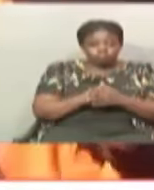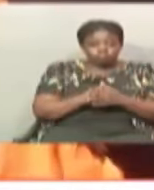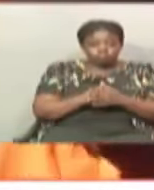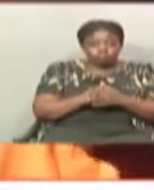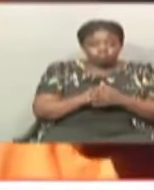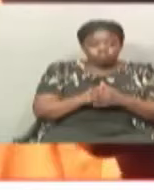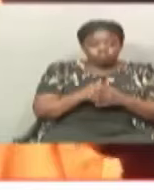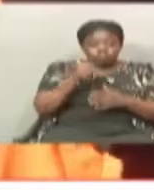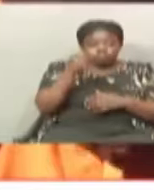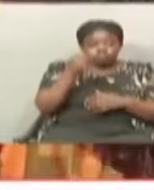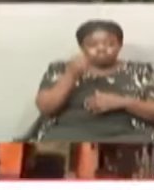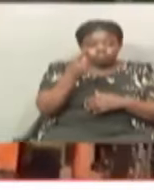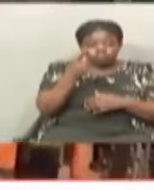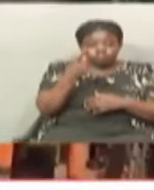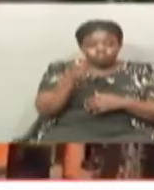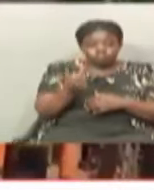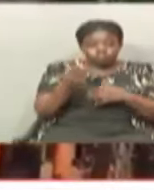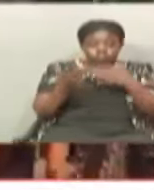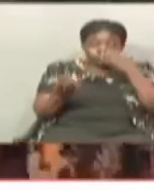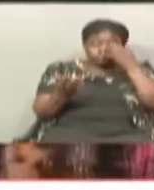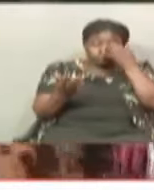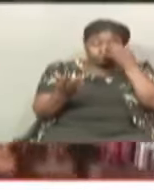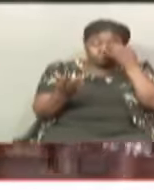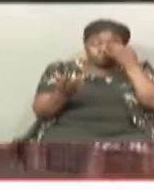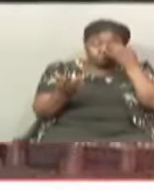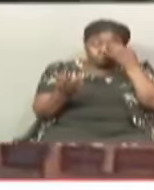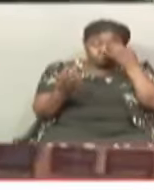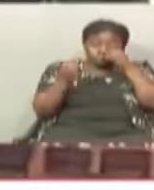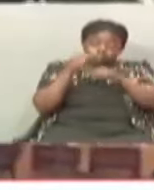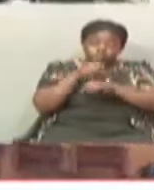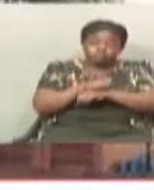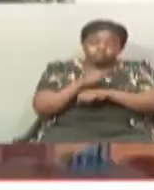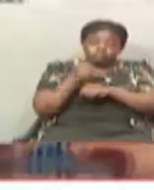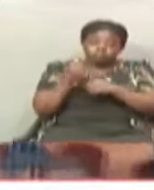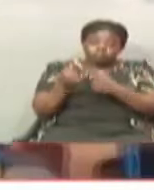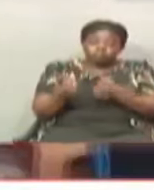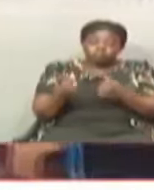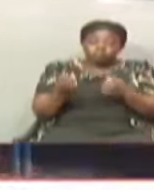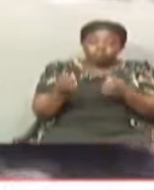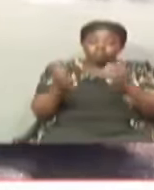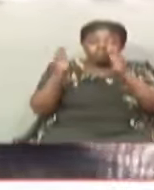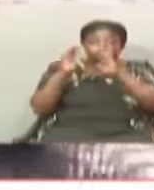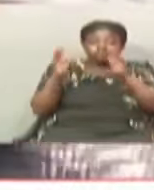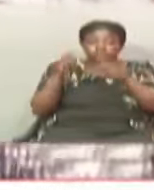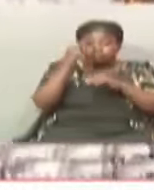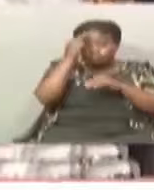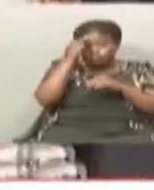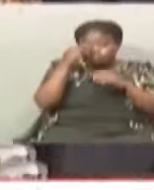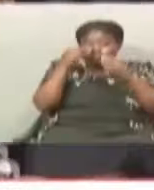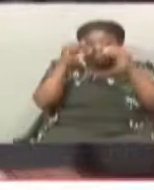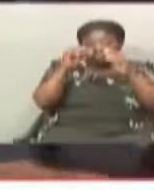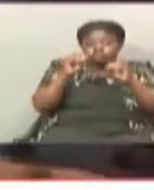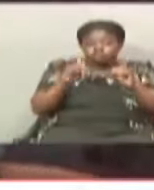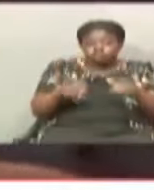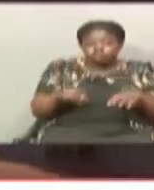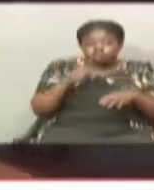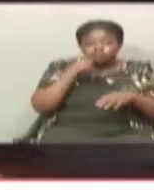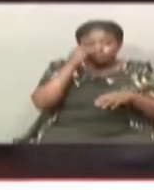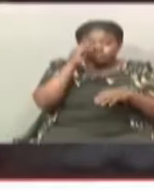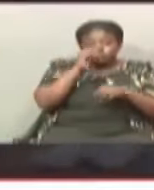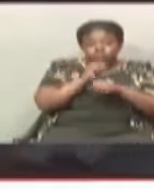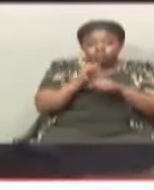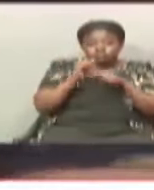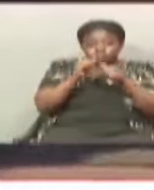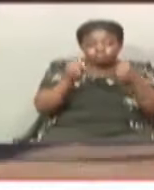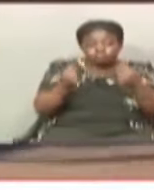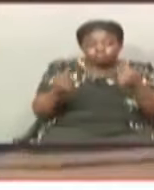got 16 aggregates nanyini sumeru edisita mobilo ngalubala kulisiza abazi nebaza wa sumisa na abaza doloku lila wamo